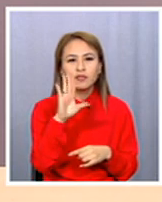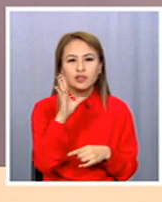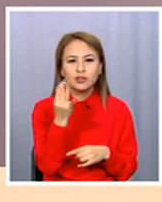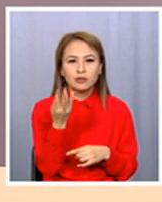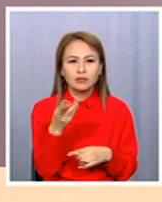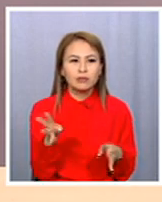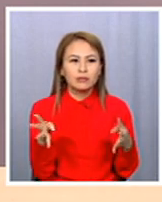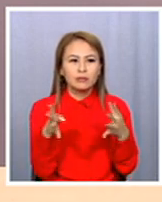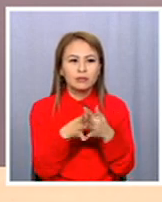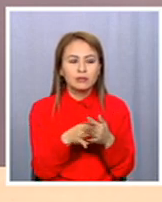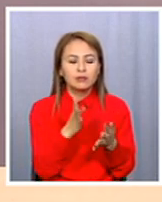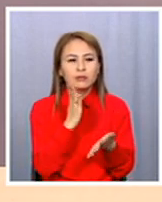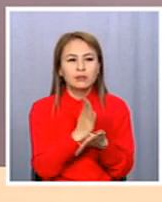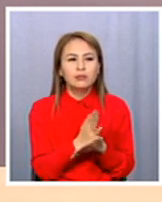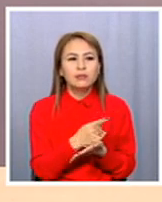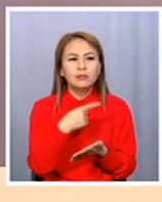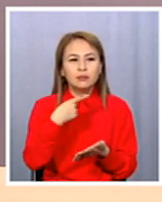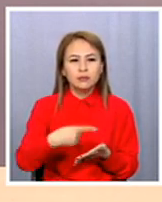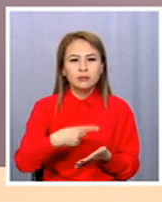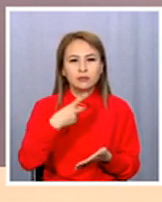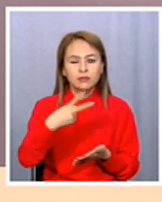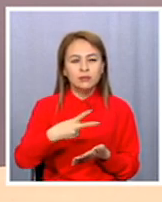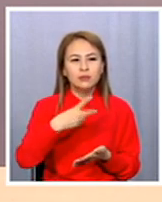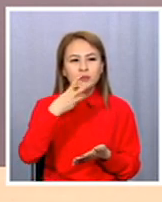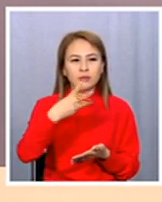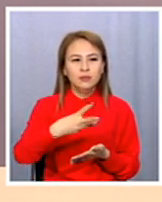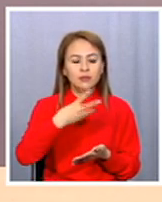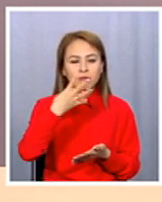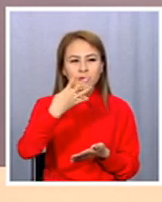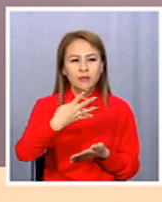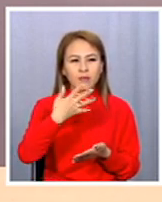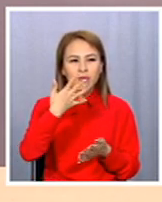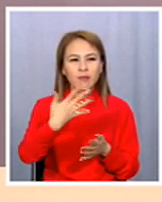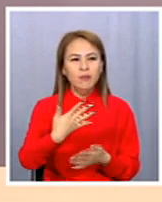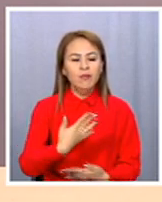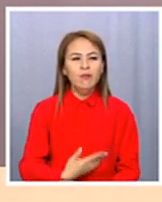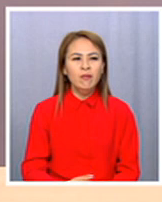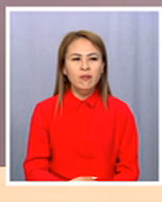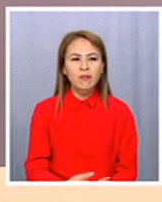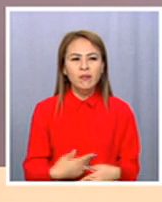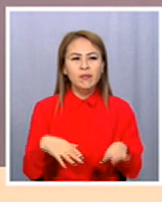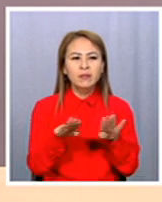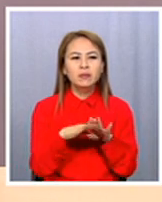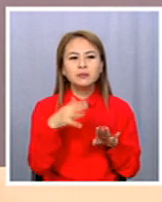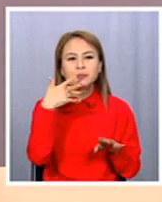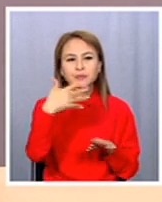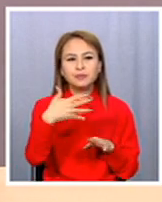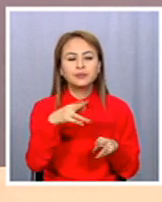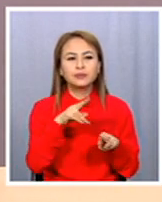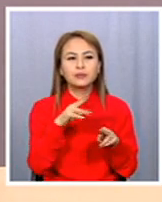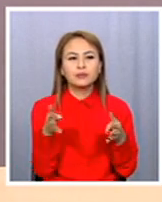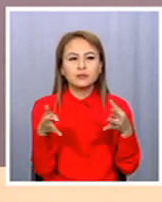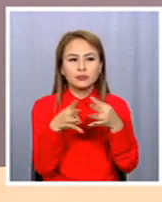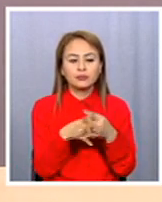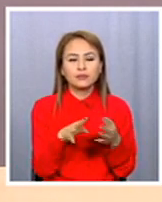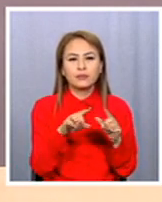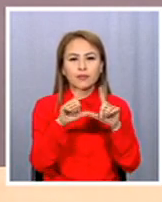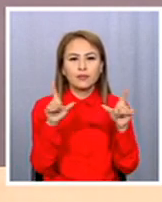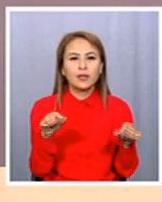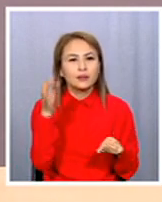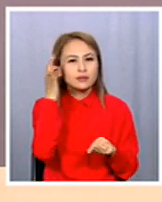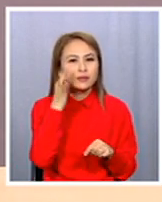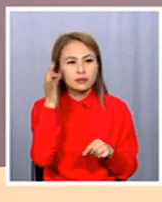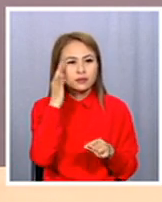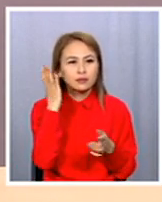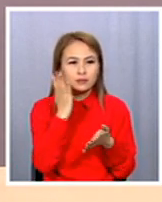санын анықтайық. 1, 2, 3, 4, 5. 5 шие қосылған тәтті нан бар. Яғни